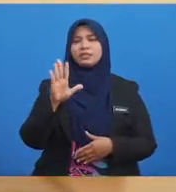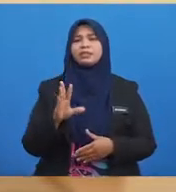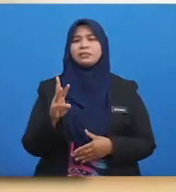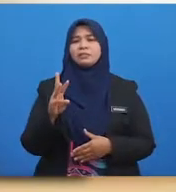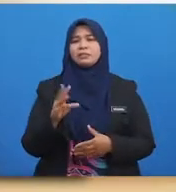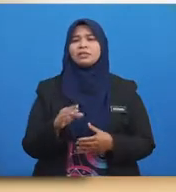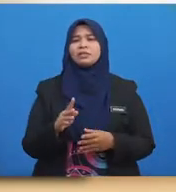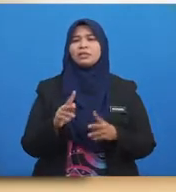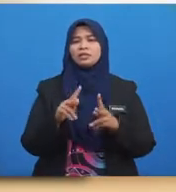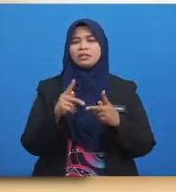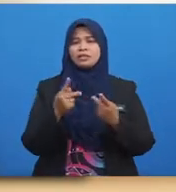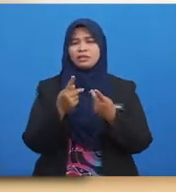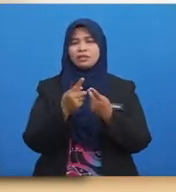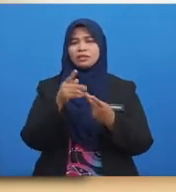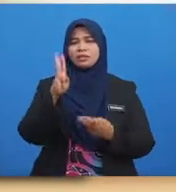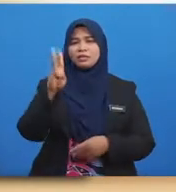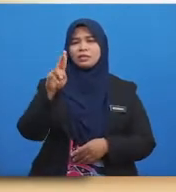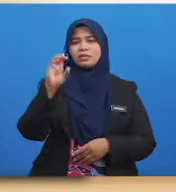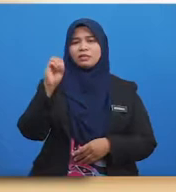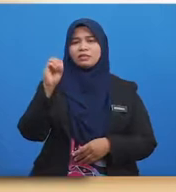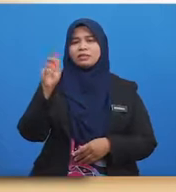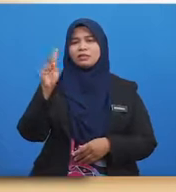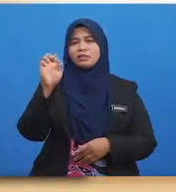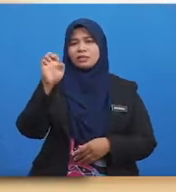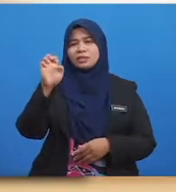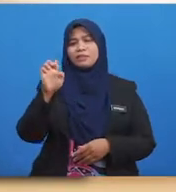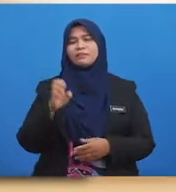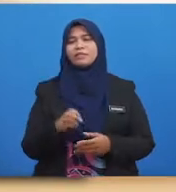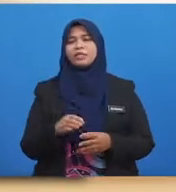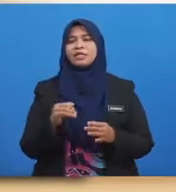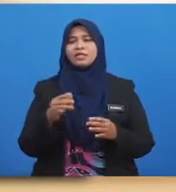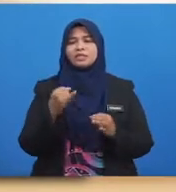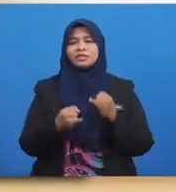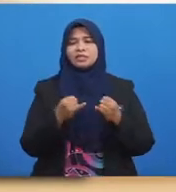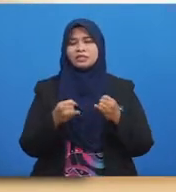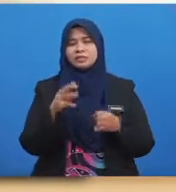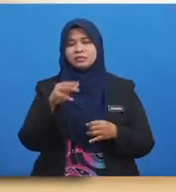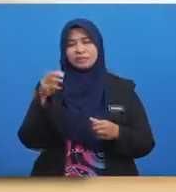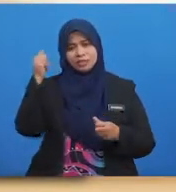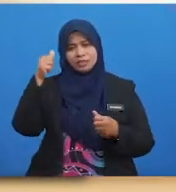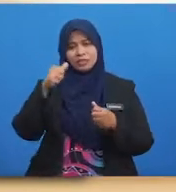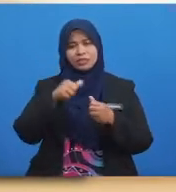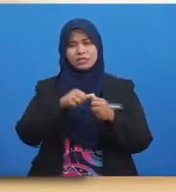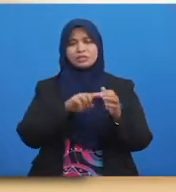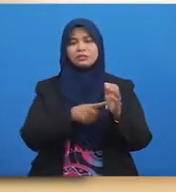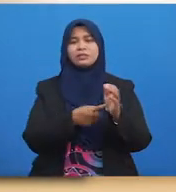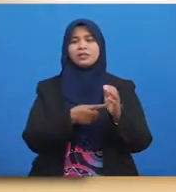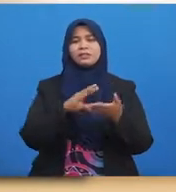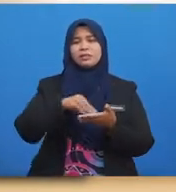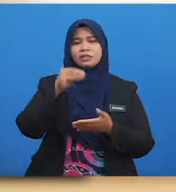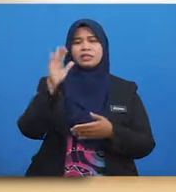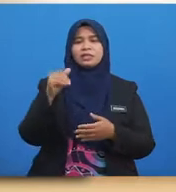Brooke. Jika murid-murid imbas kembali pembelajaran yang murid-murid pelajari semasa